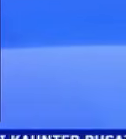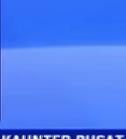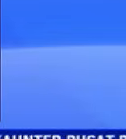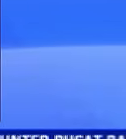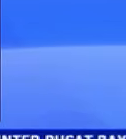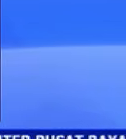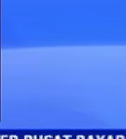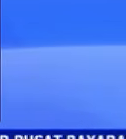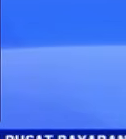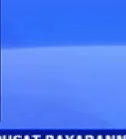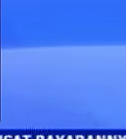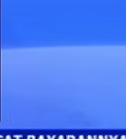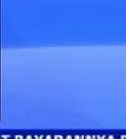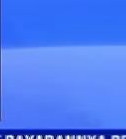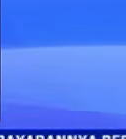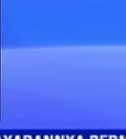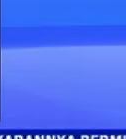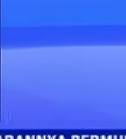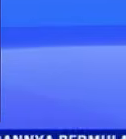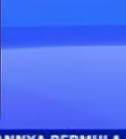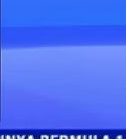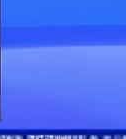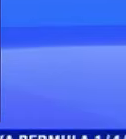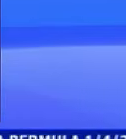Hai menyendiri